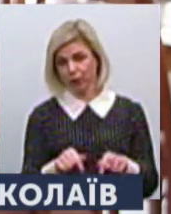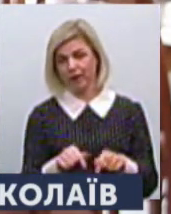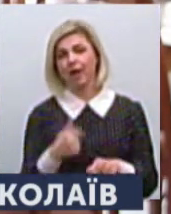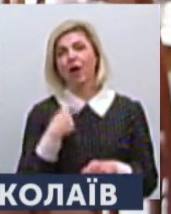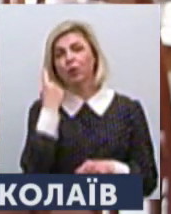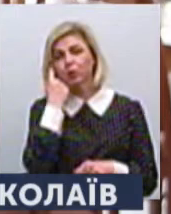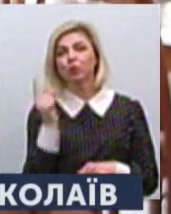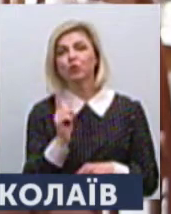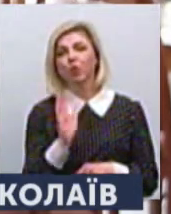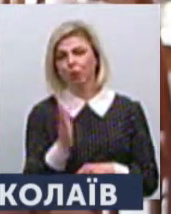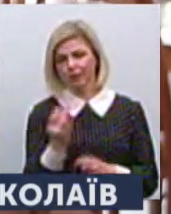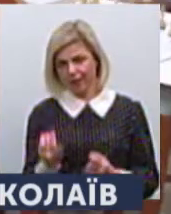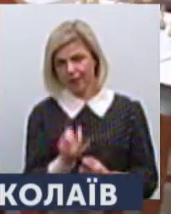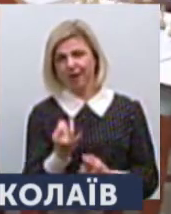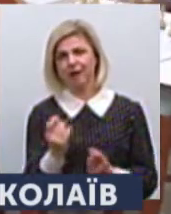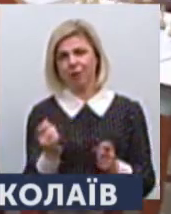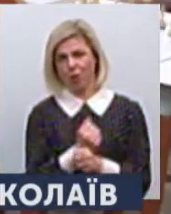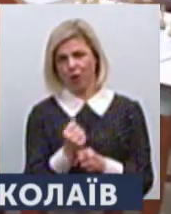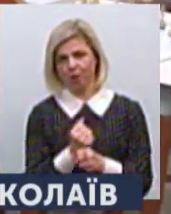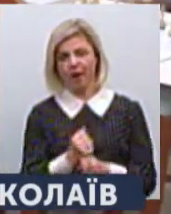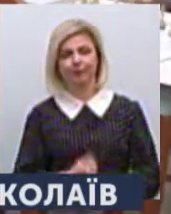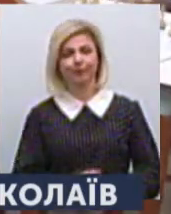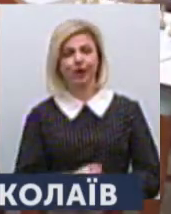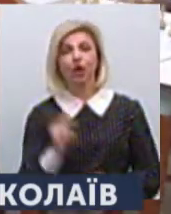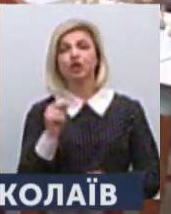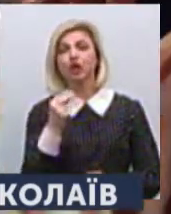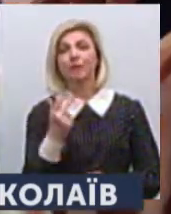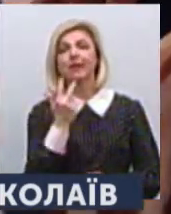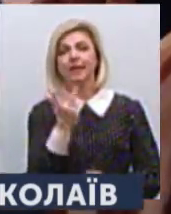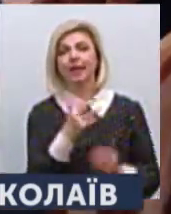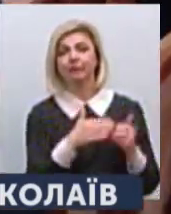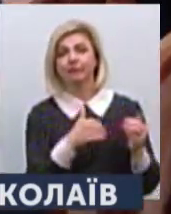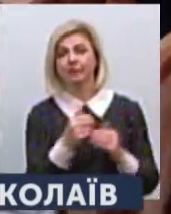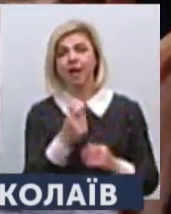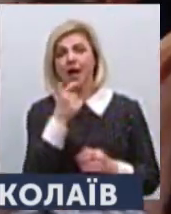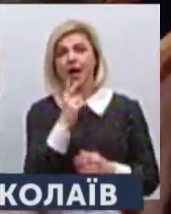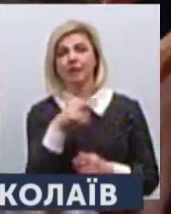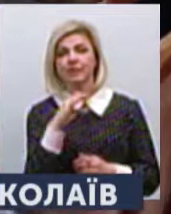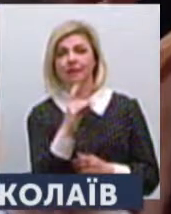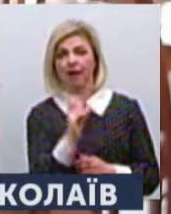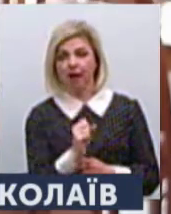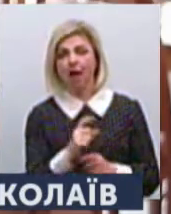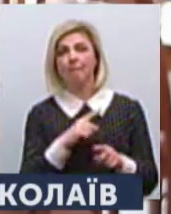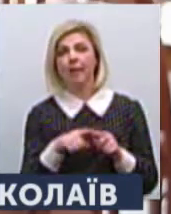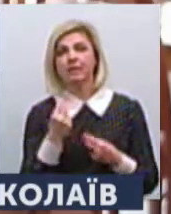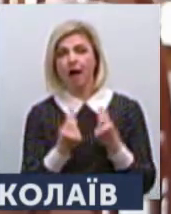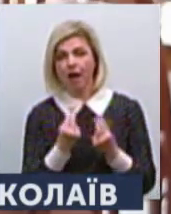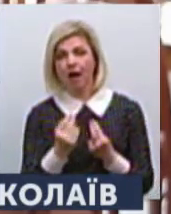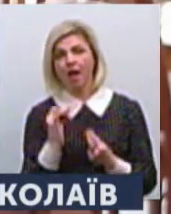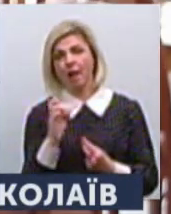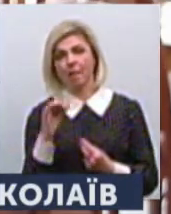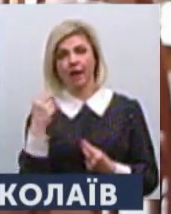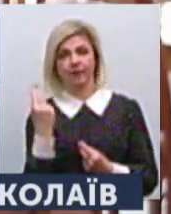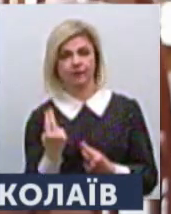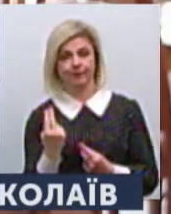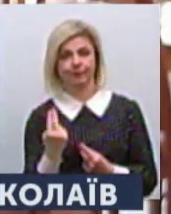що буде захоплююча боротьба. Чемпіонат складається з трьох дисциплін. Класичні шахи, швидка гра і бліц. Класичні шахи